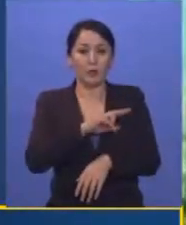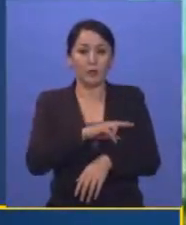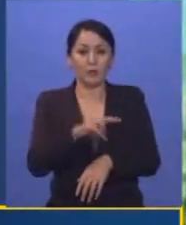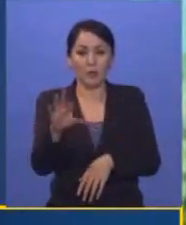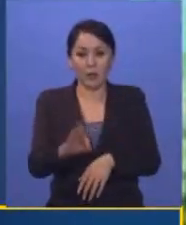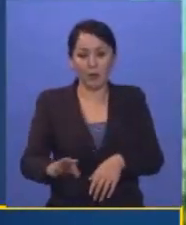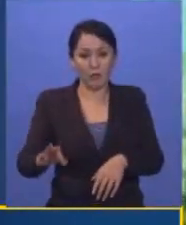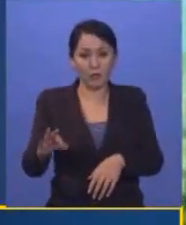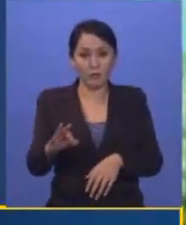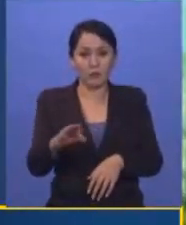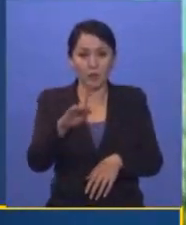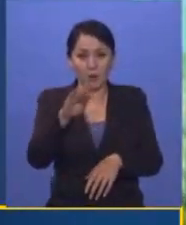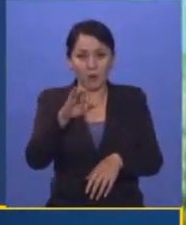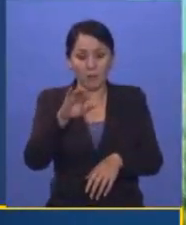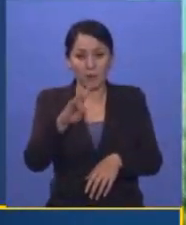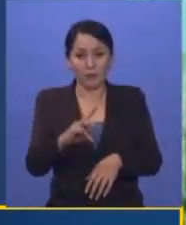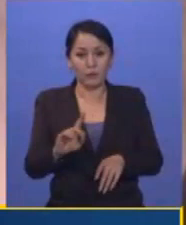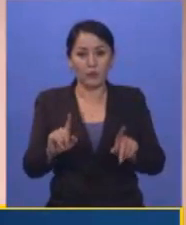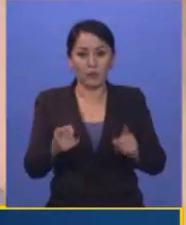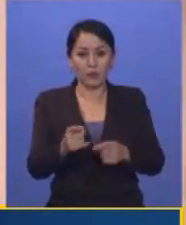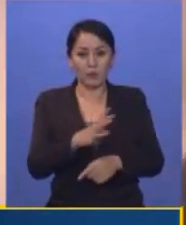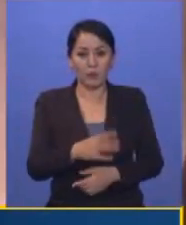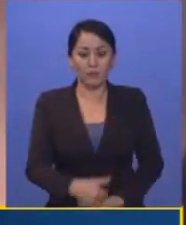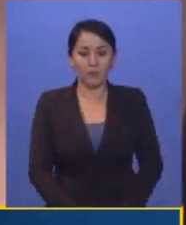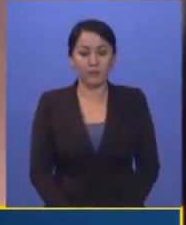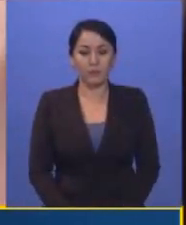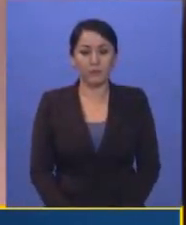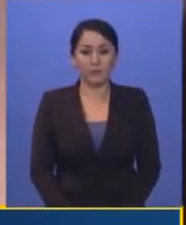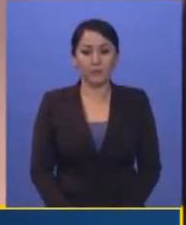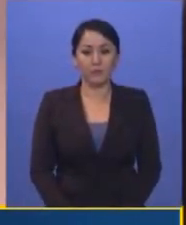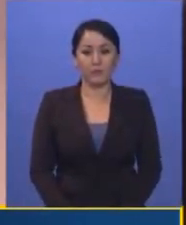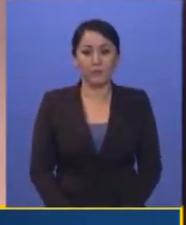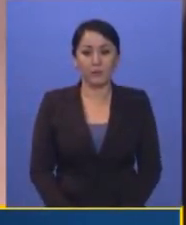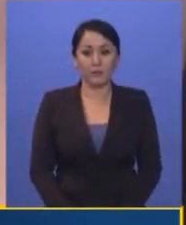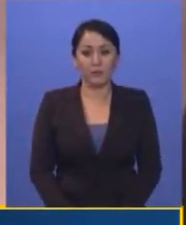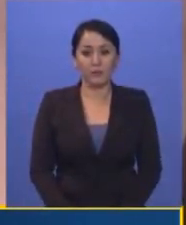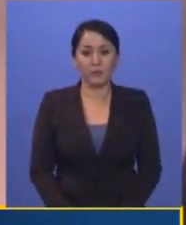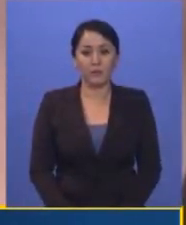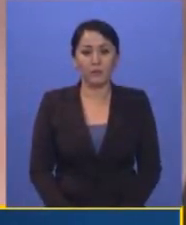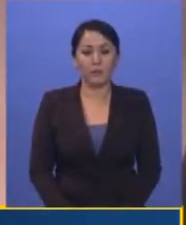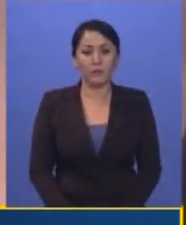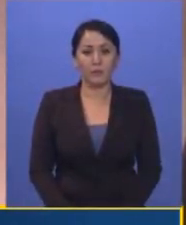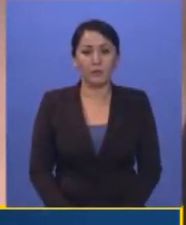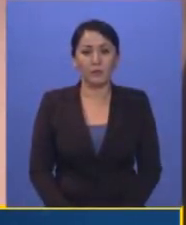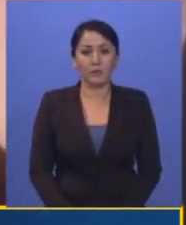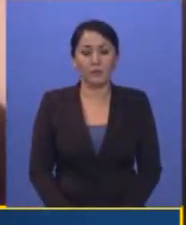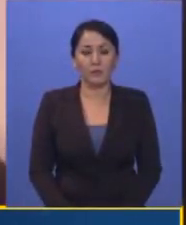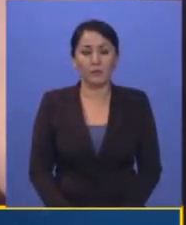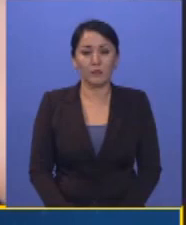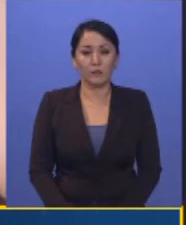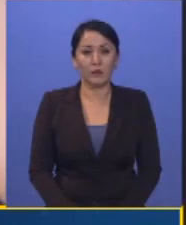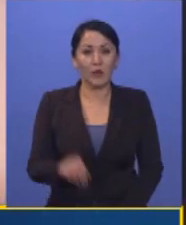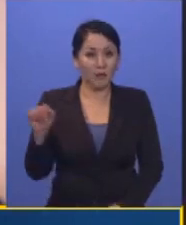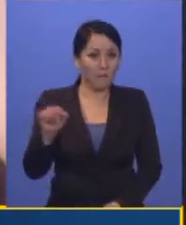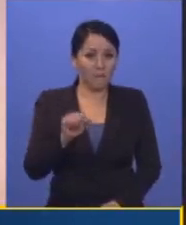облыс орталығындағы Панфилов көшесінде анықтады. Вот ставлю без решения. Я лишен транспорт управления. Вы же водительских